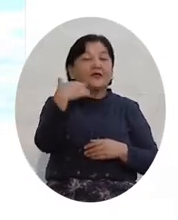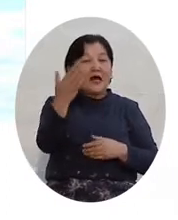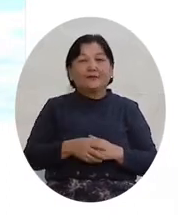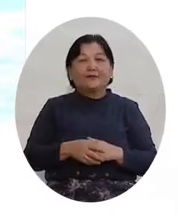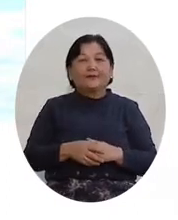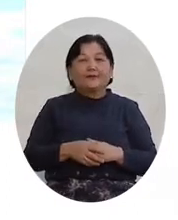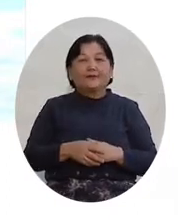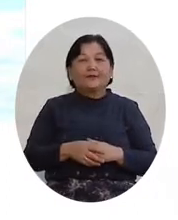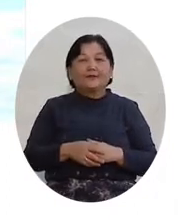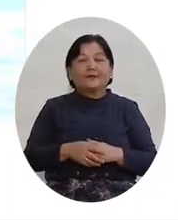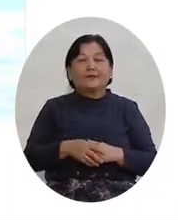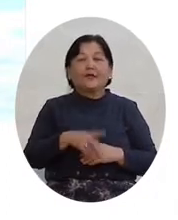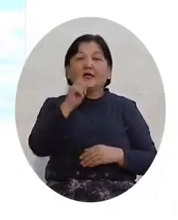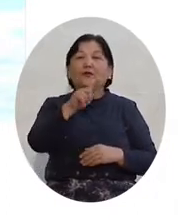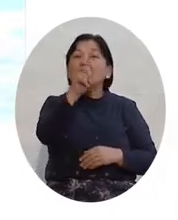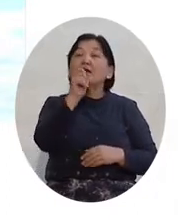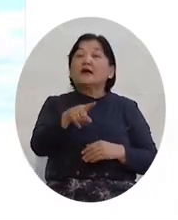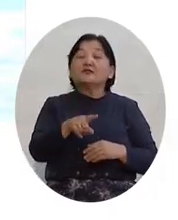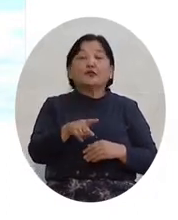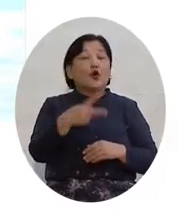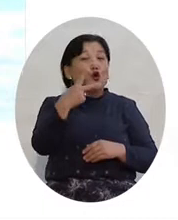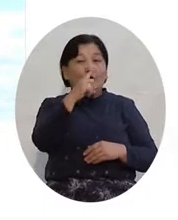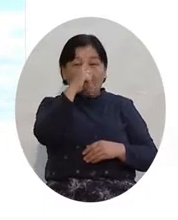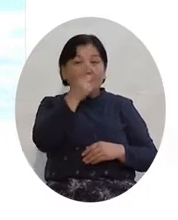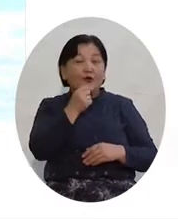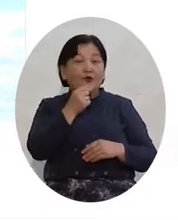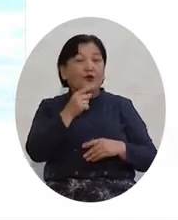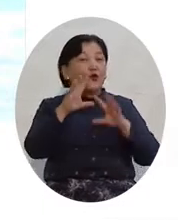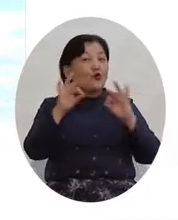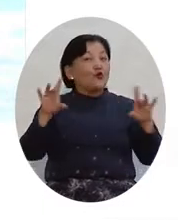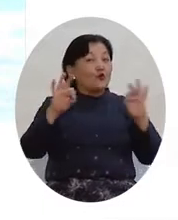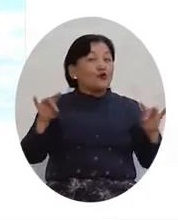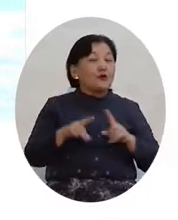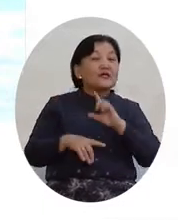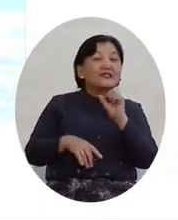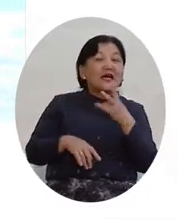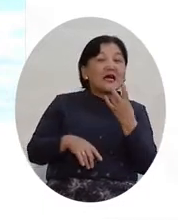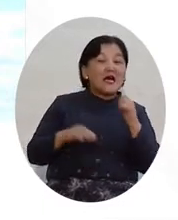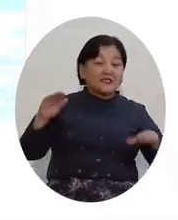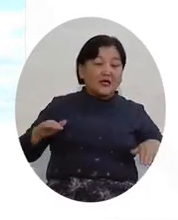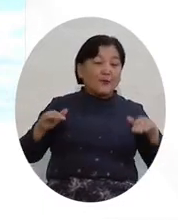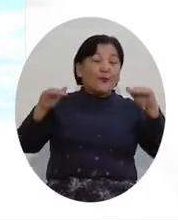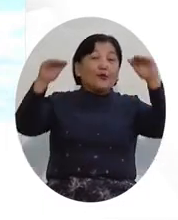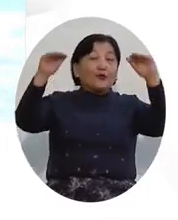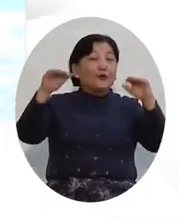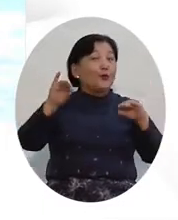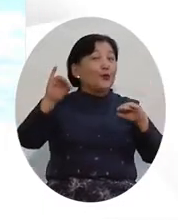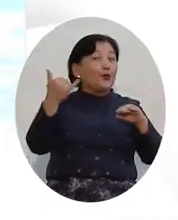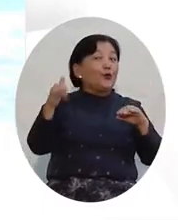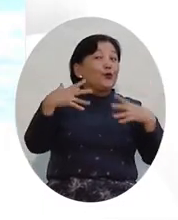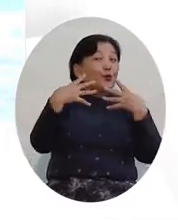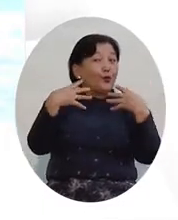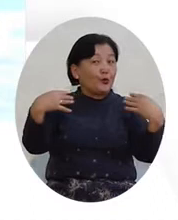өгье. Нэгдүгээр асуулт: хоёр дотыг өөр өөр зан араншинтай болоход нь юу нөлөөлсөн